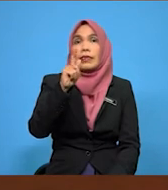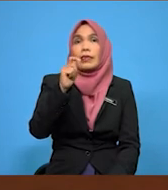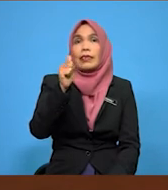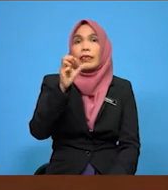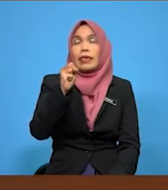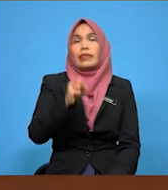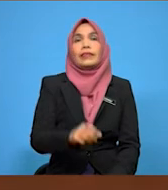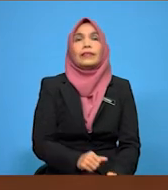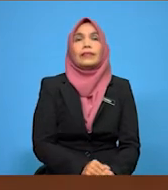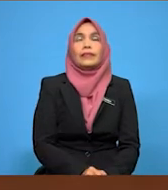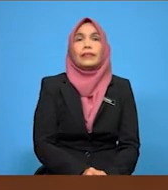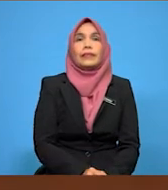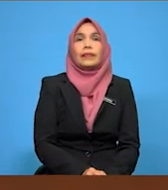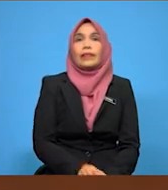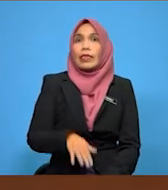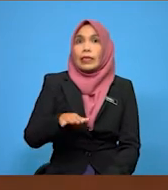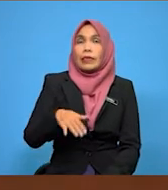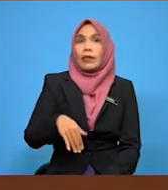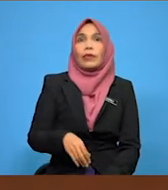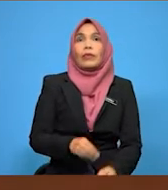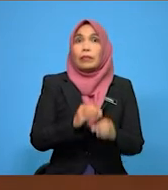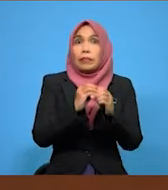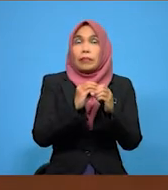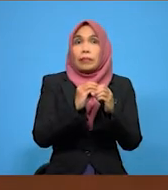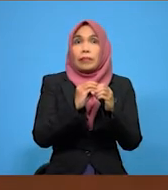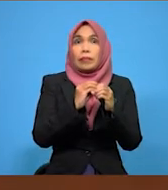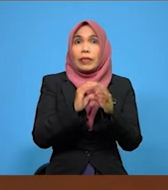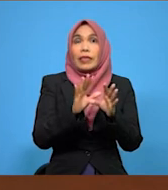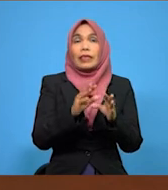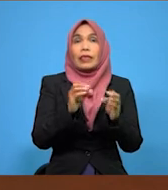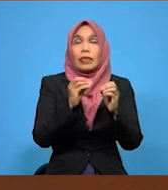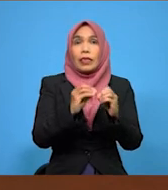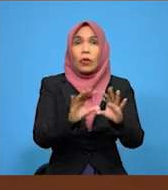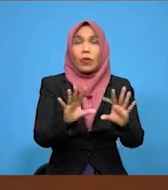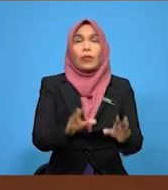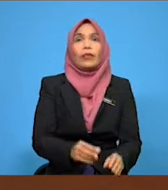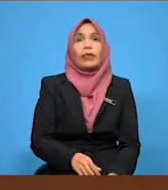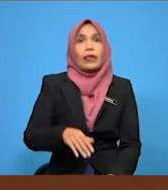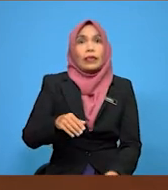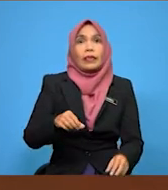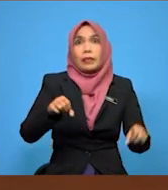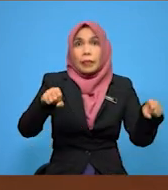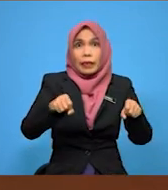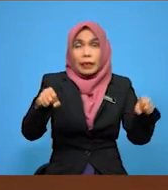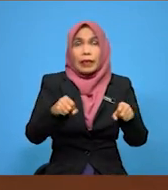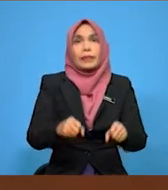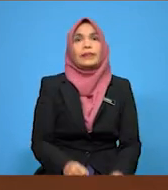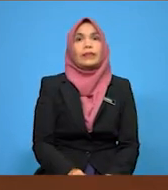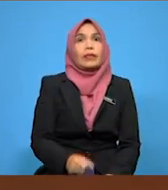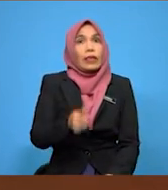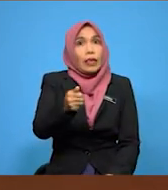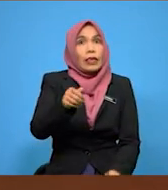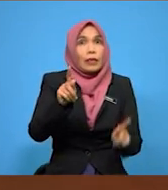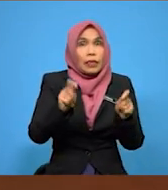sajian. Sebelum memecahkan telur untuk dimasak, anda perlu tahu telur tersebut masih